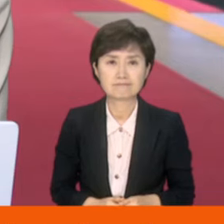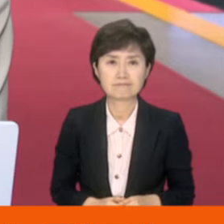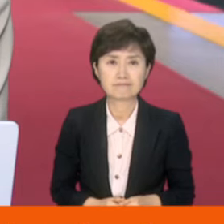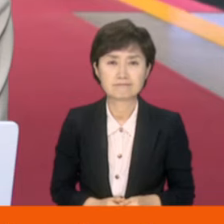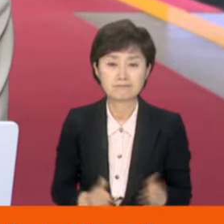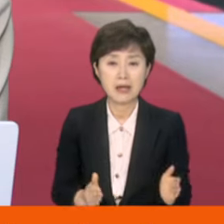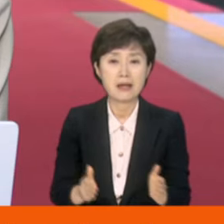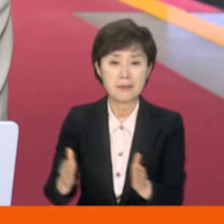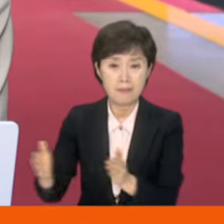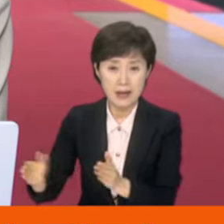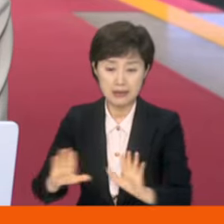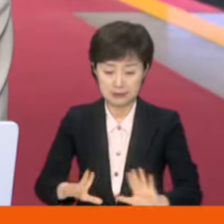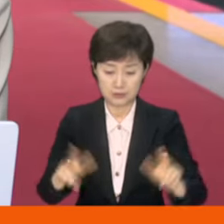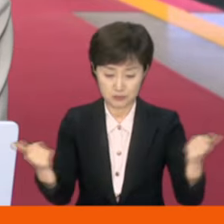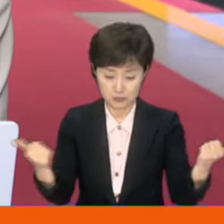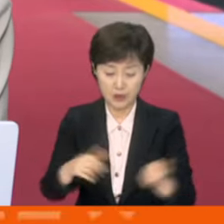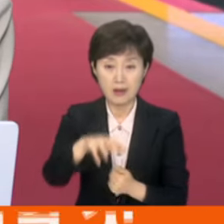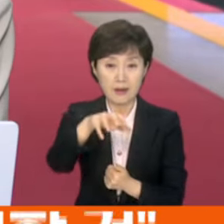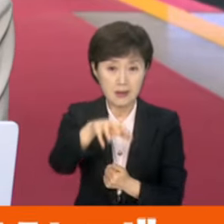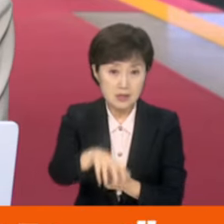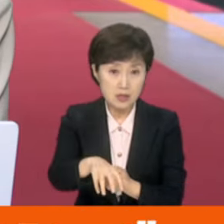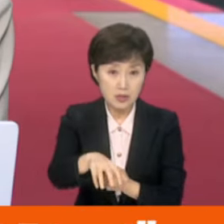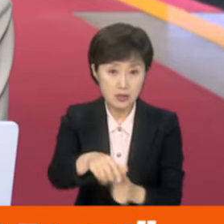한편 지금 국회에선 오동훈